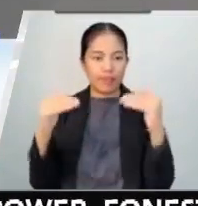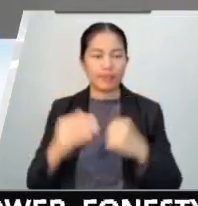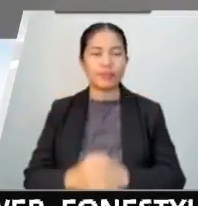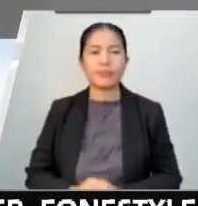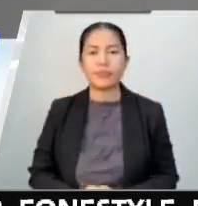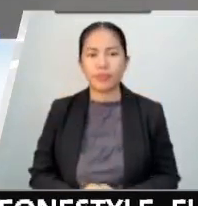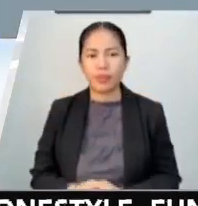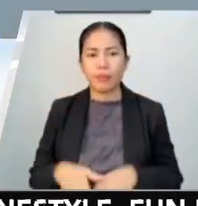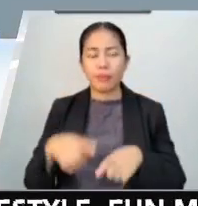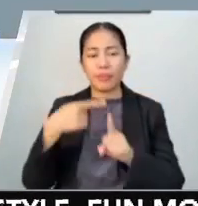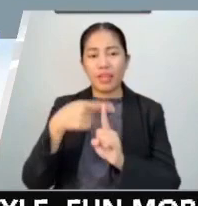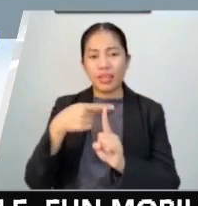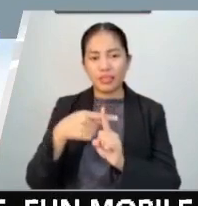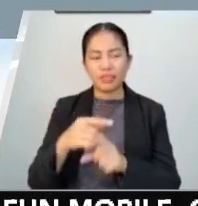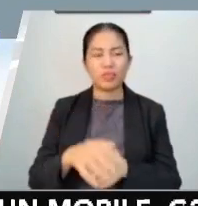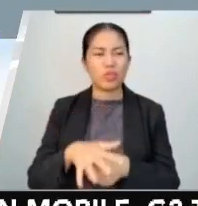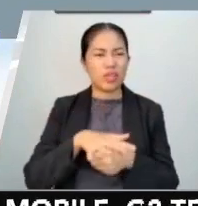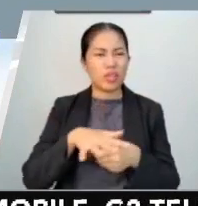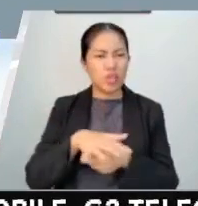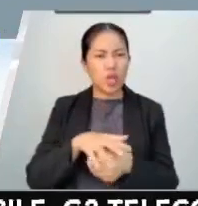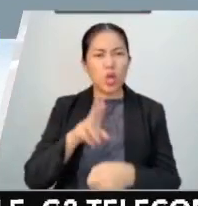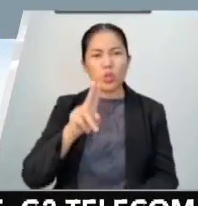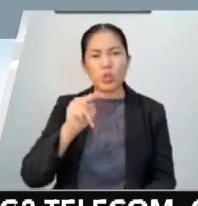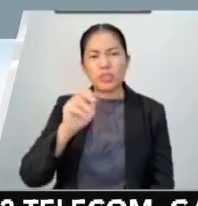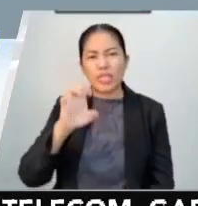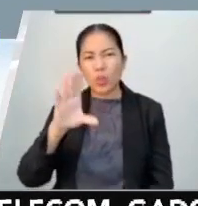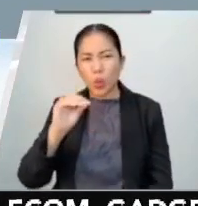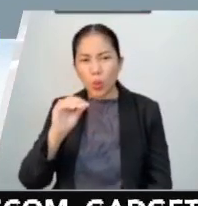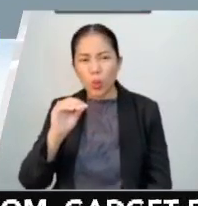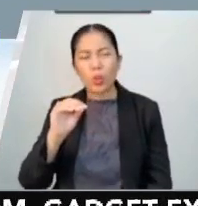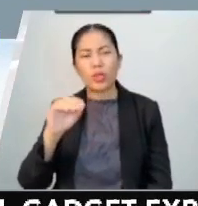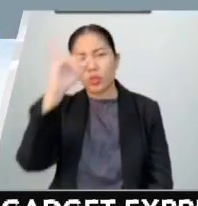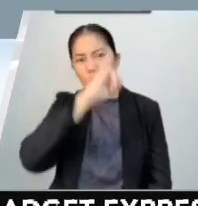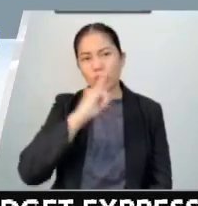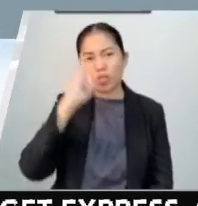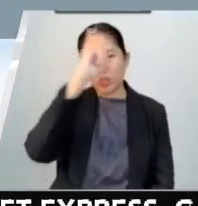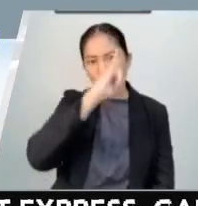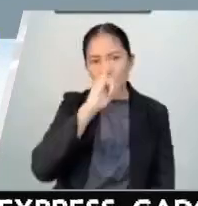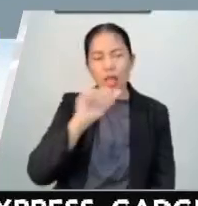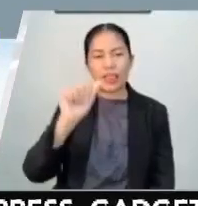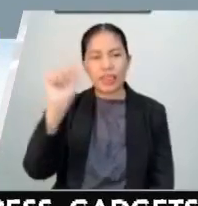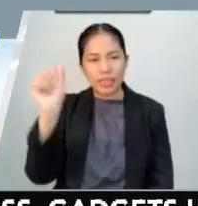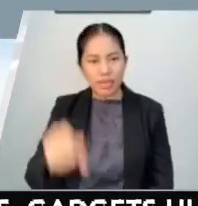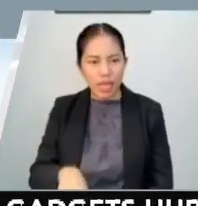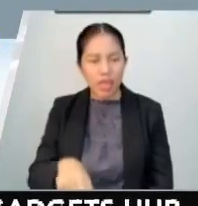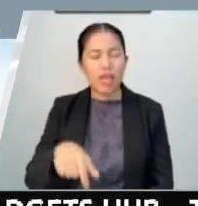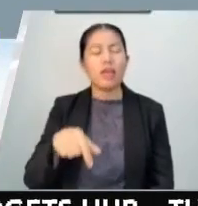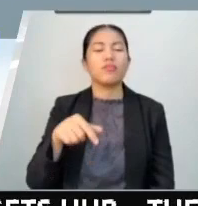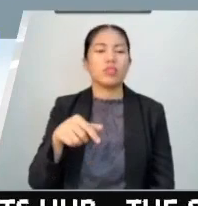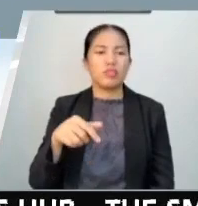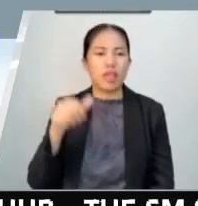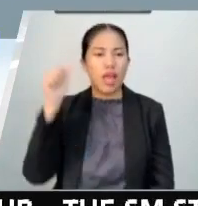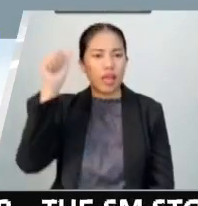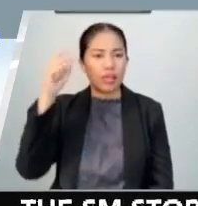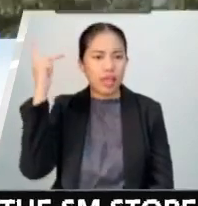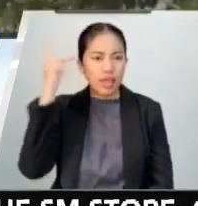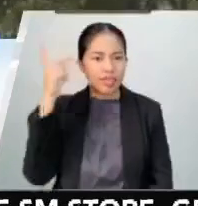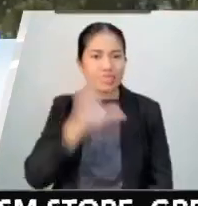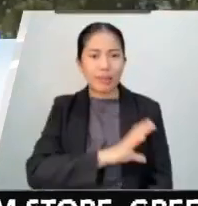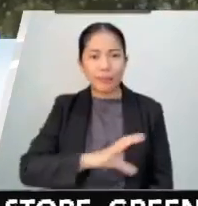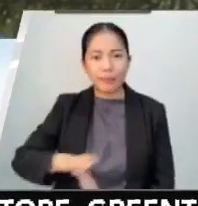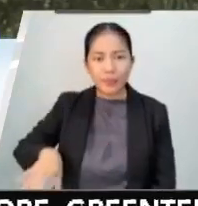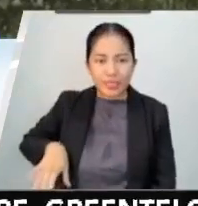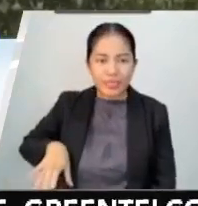area ng Ileco sa probinsya ng Iloilo, Anteco sa Antique, Aquelco sa Aklan, Capelco sa Capiz, Gimelco sa Guimaras at bahagi